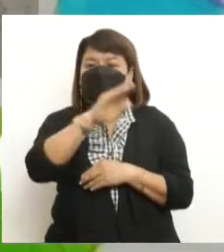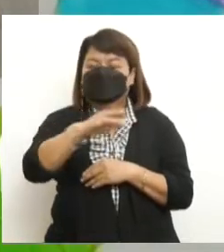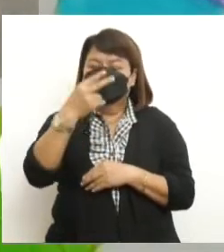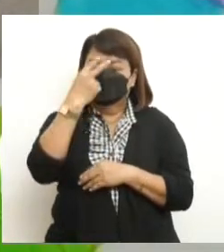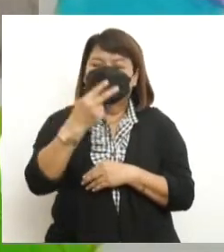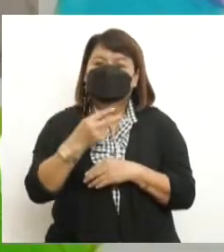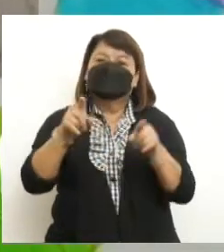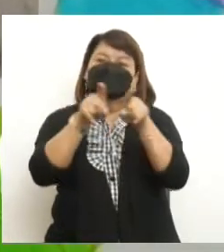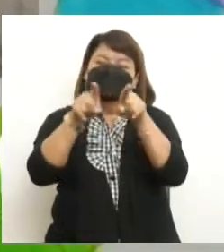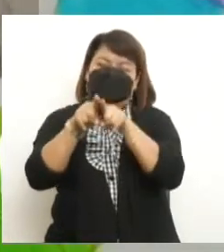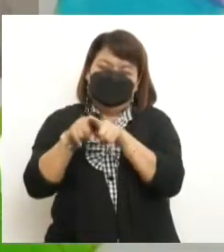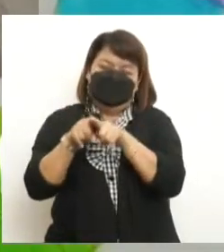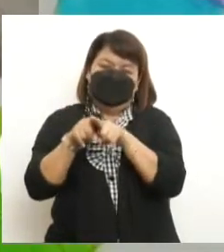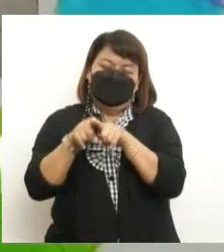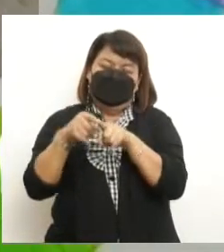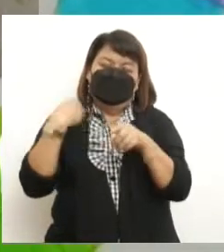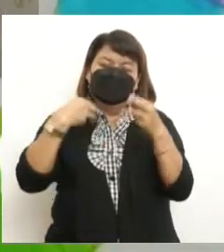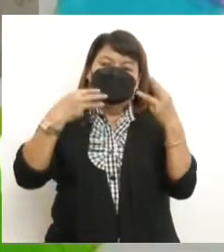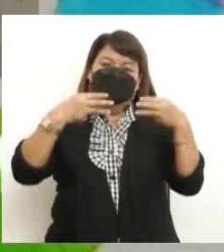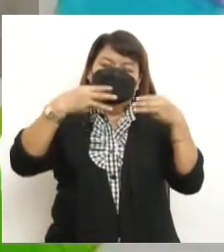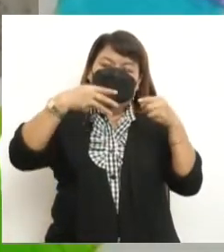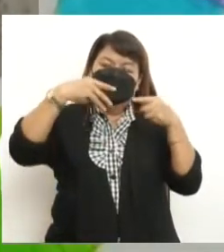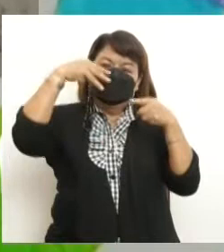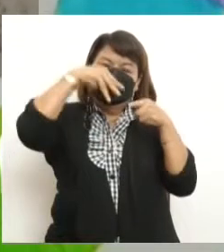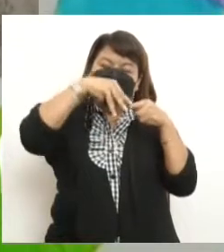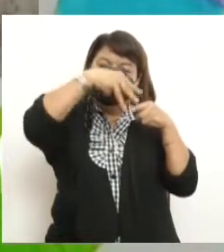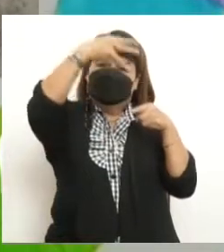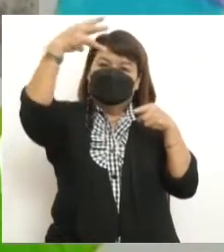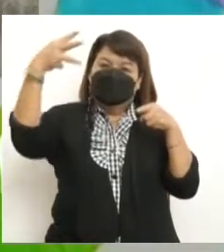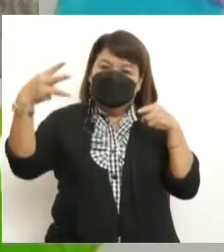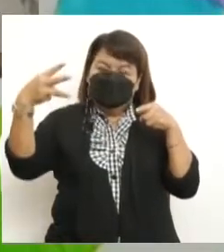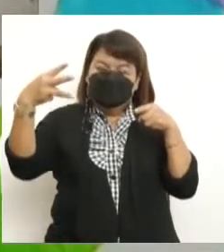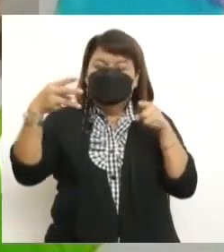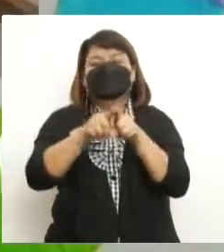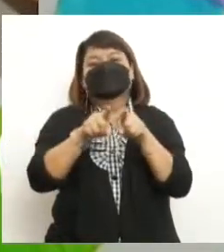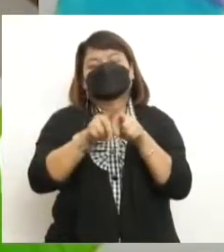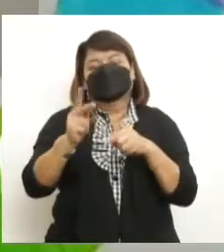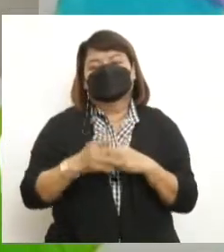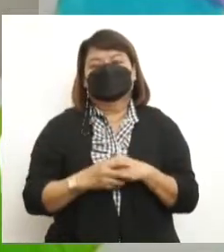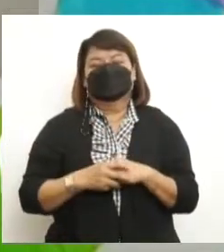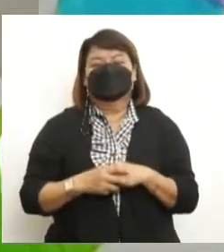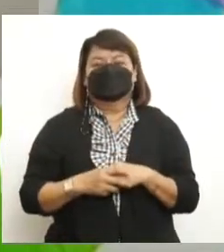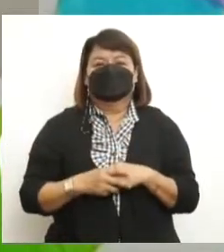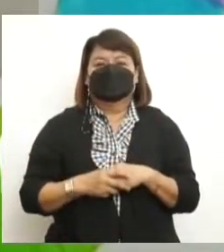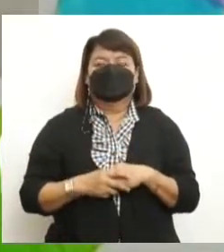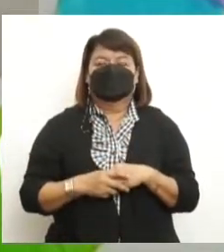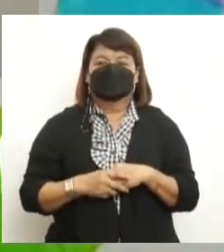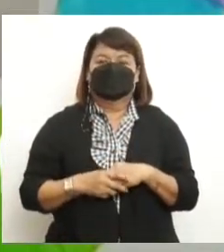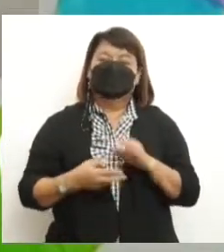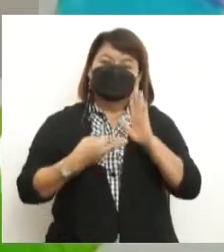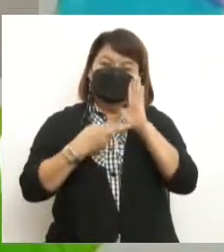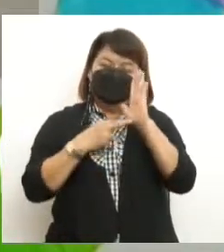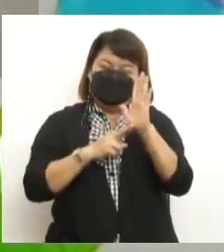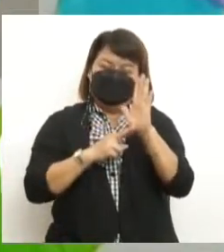าเหมือนกันเลยนะคะมีอยู่3เส้นใช่ไหมคะเสร็จเรียบร้อยคุณครูท่านกำลังเริ่มนะคะล